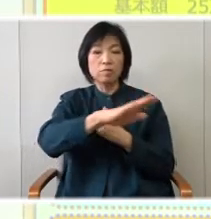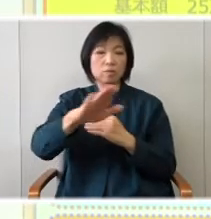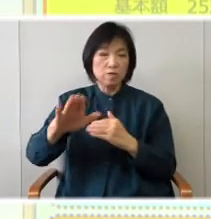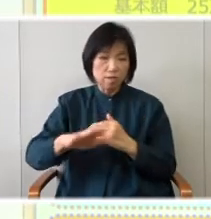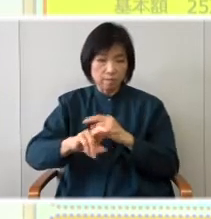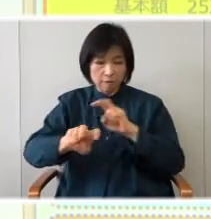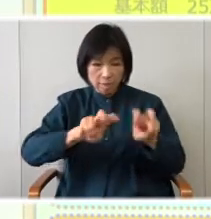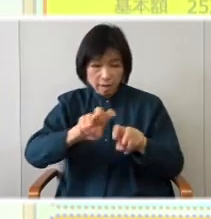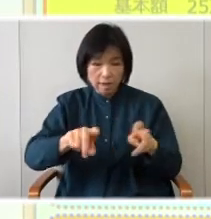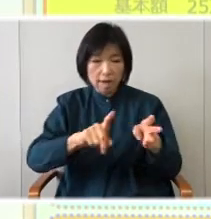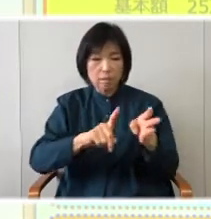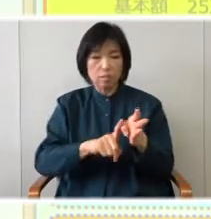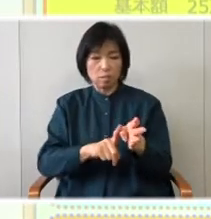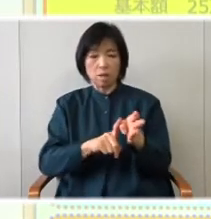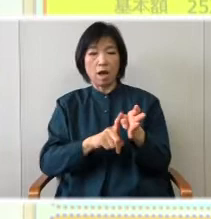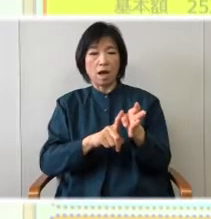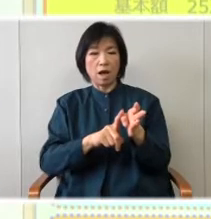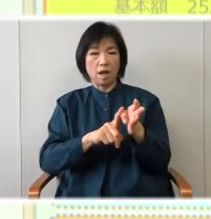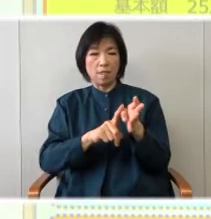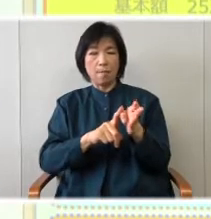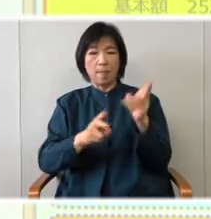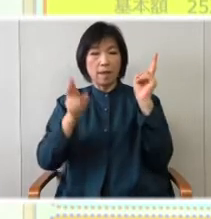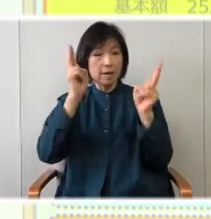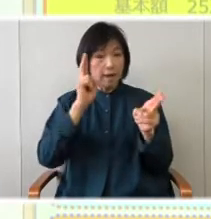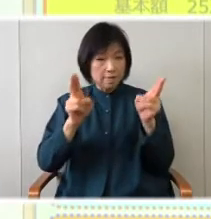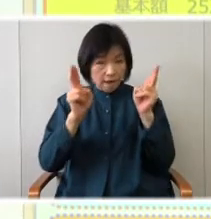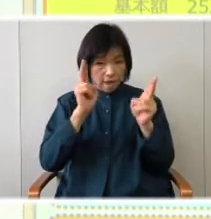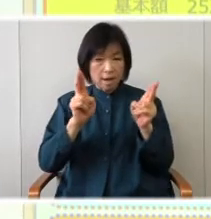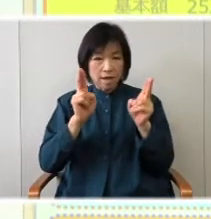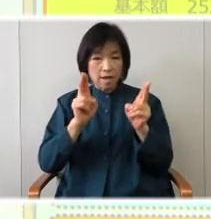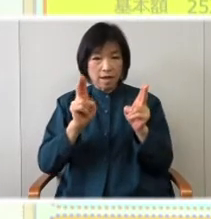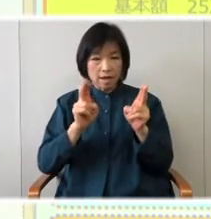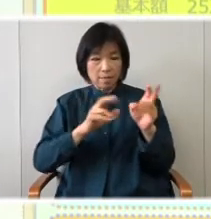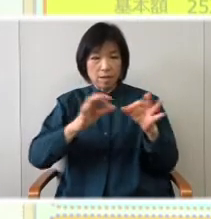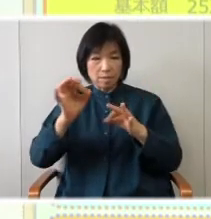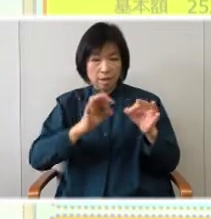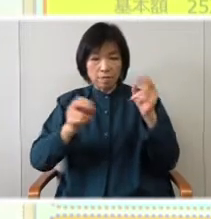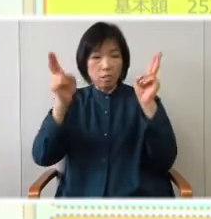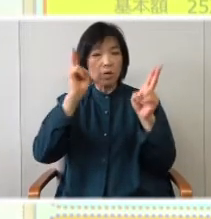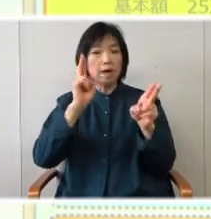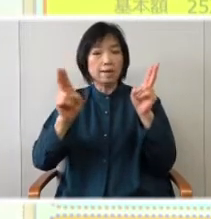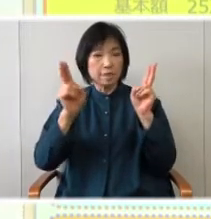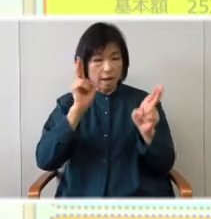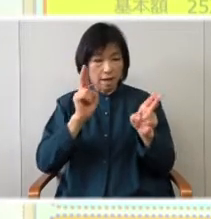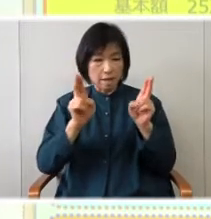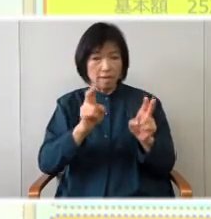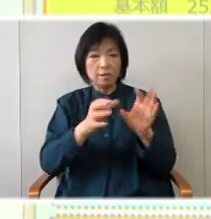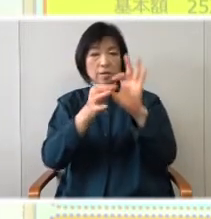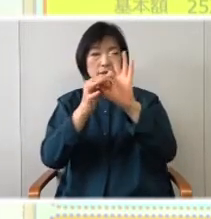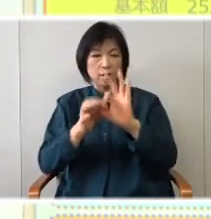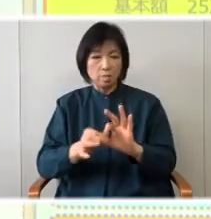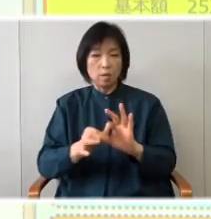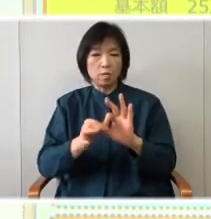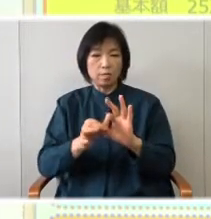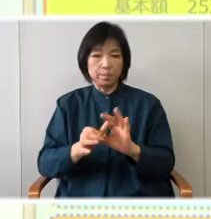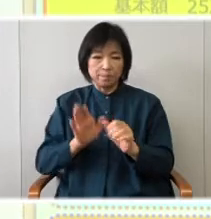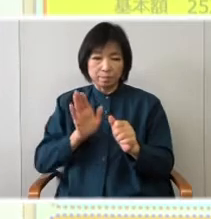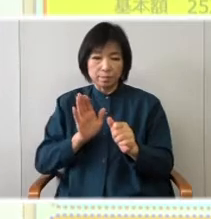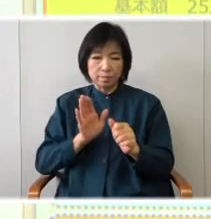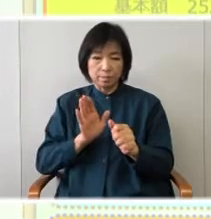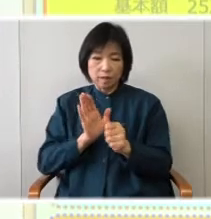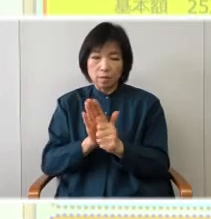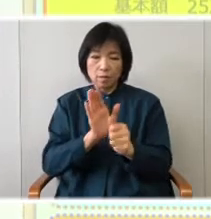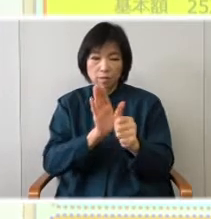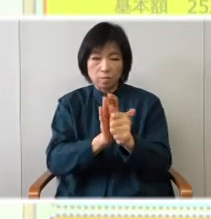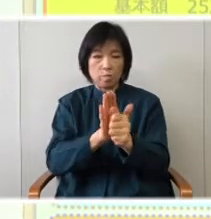者、建築事業者と連携をした土地と住宅の、情報の発信、こうしたことも戦略的に